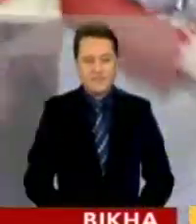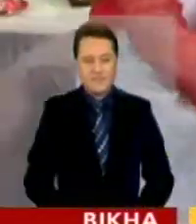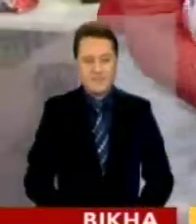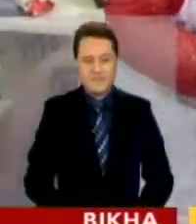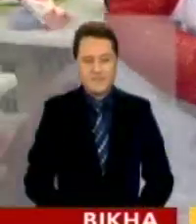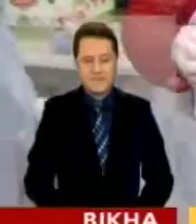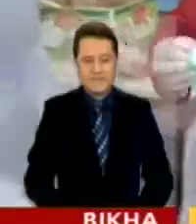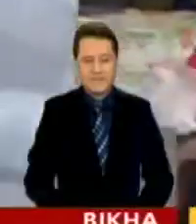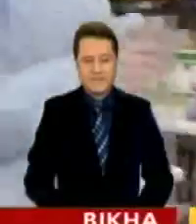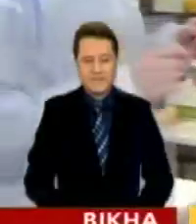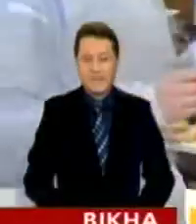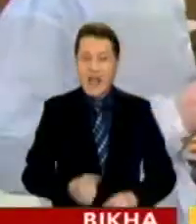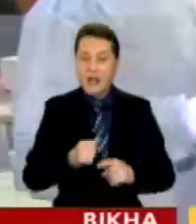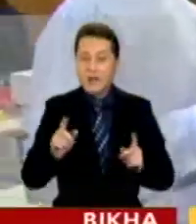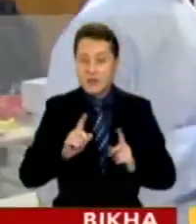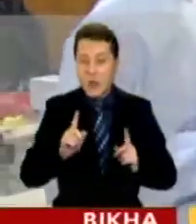І сіли профілактики.